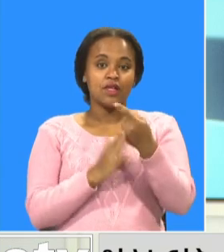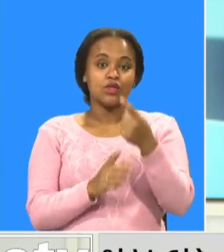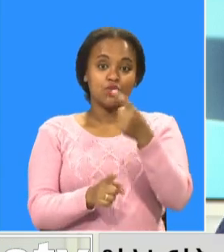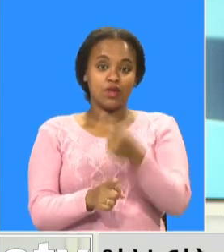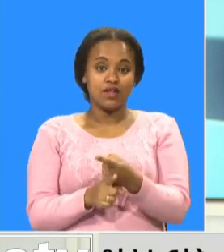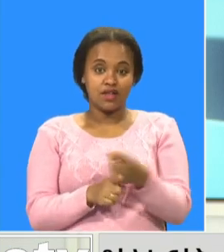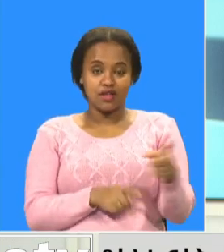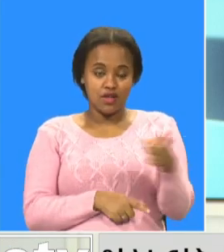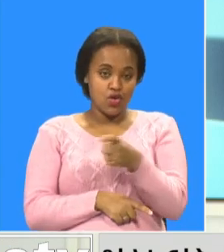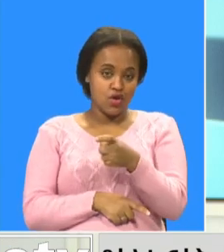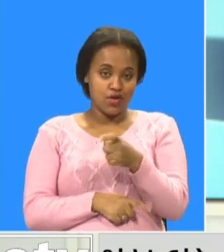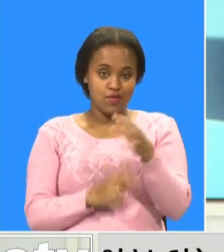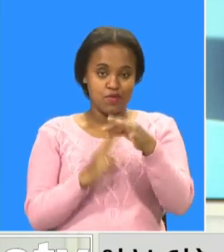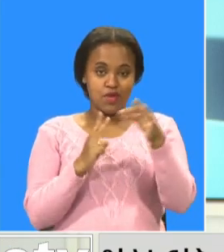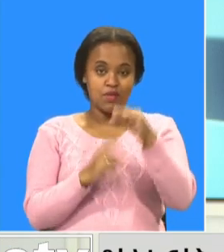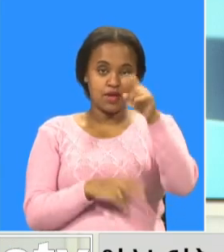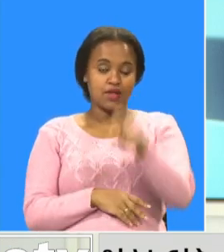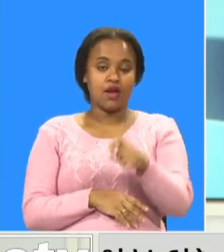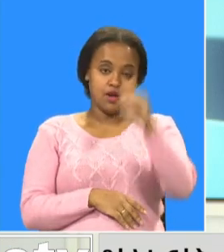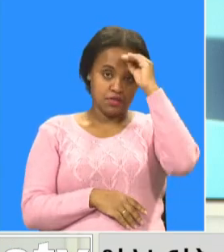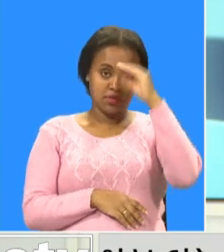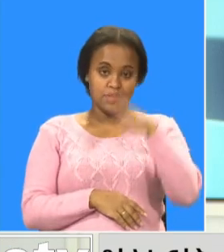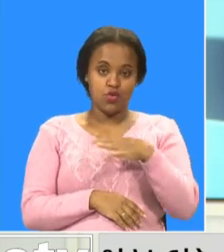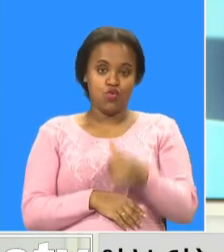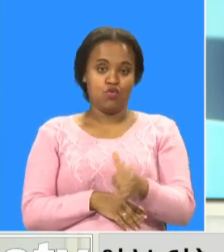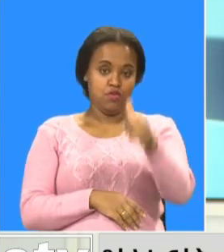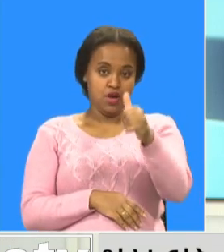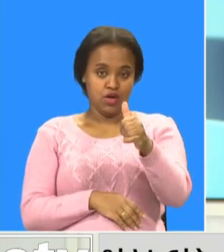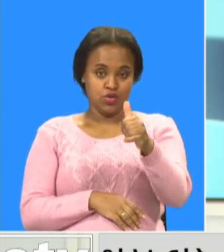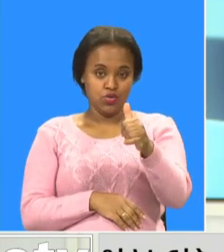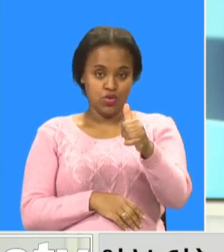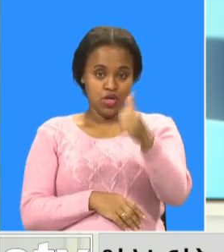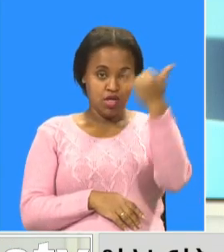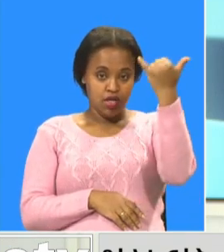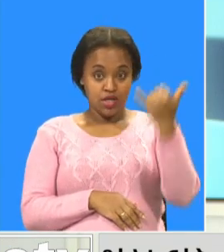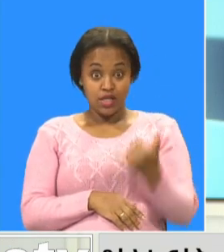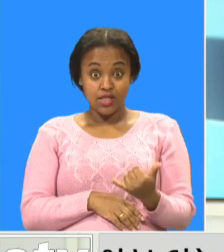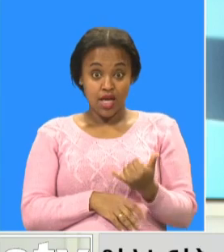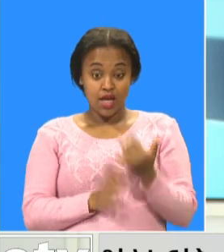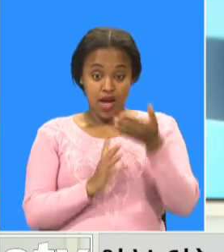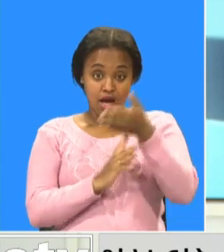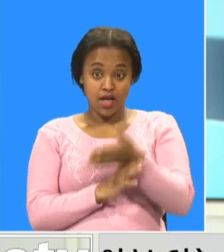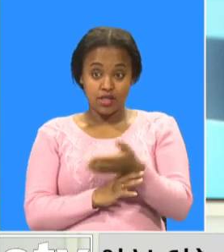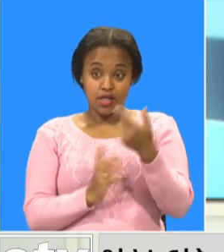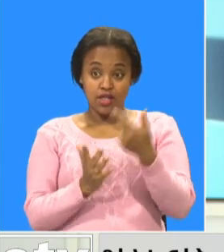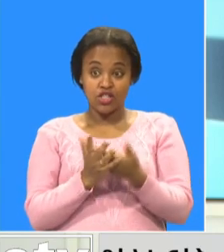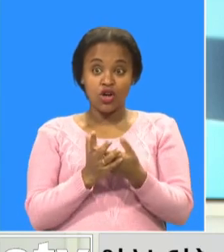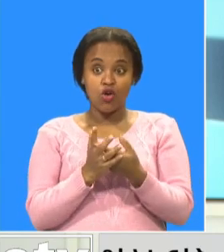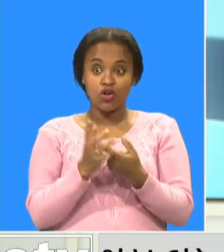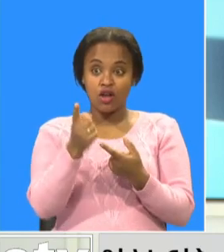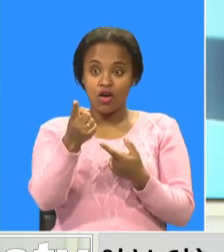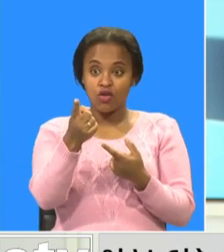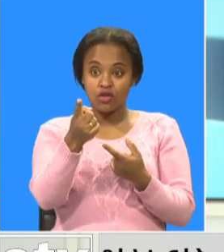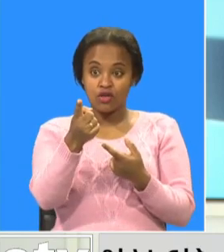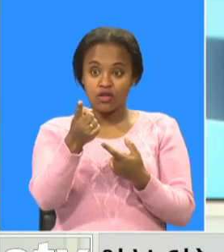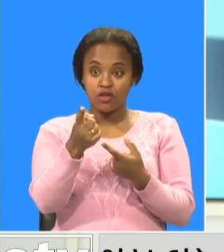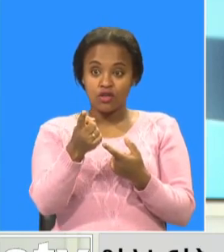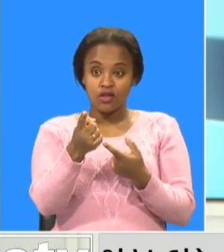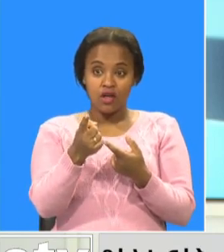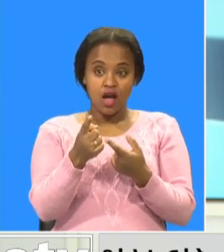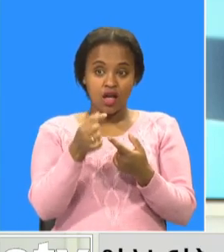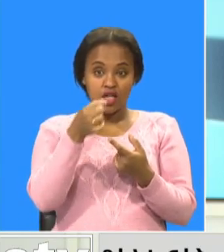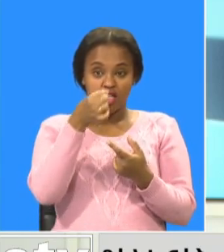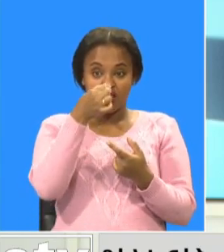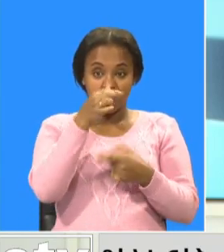አፕሮፕሪየት ሆኖ መምረጥ አለበት ሰው ራሱ ማለት ነው። አሁን ዲዛይኑ እኔ ከዲዛይን አንጻር አሁን እቺ ማስክ ተመችታኛለች። ረዘም